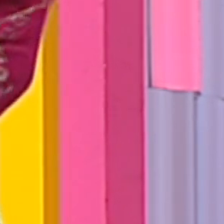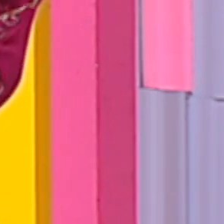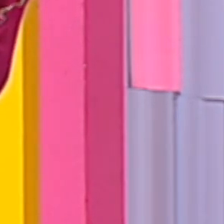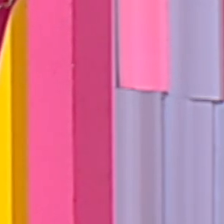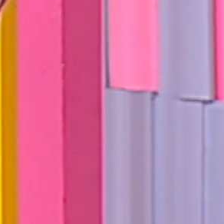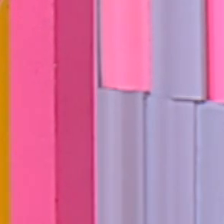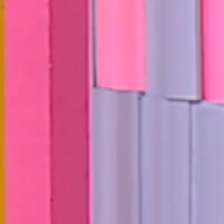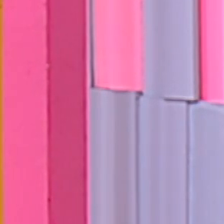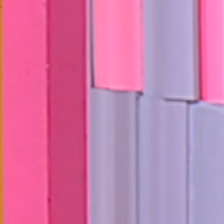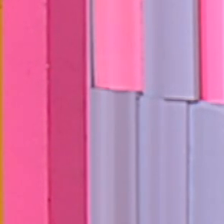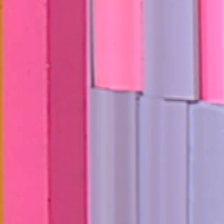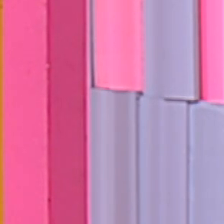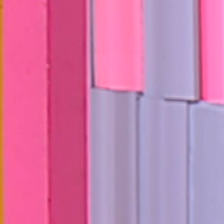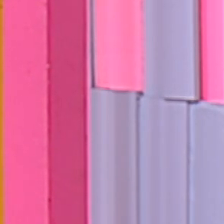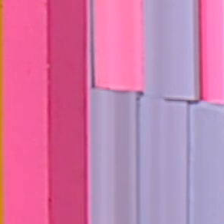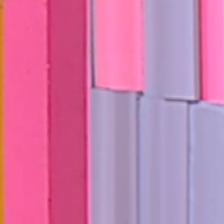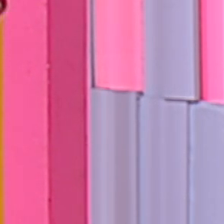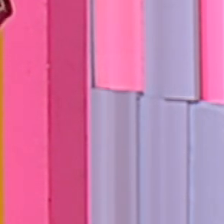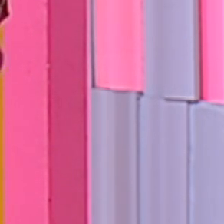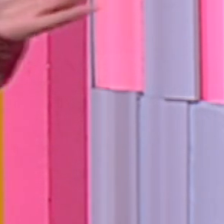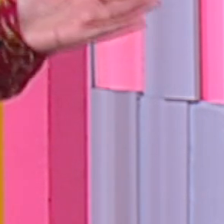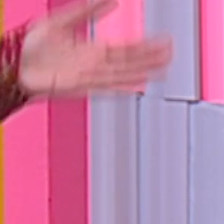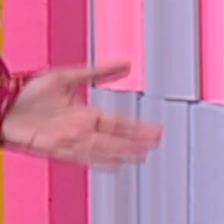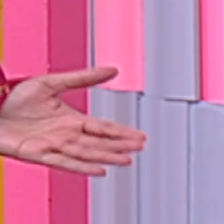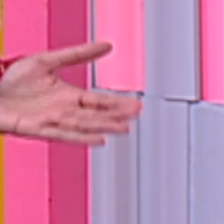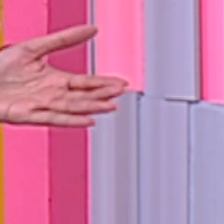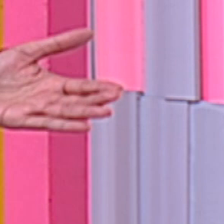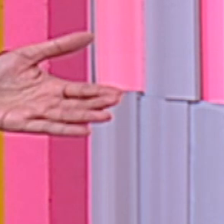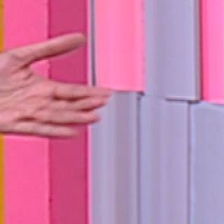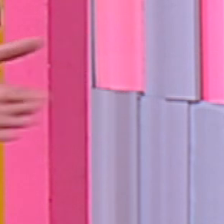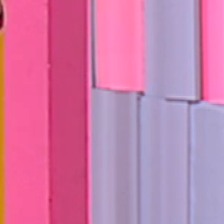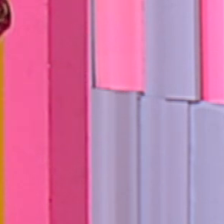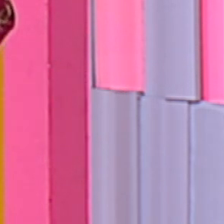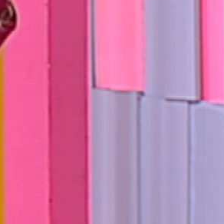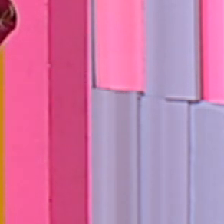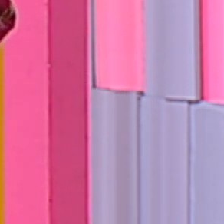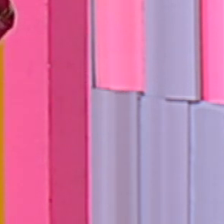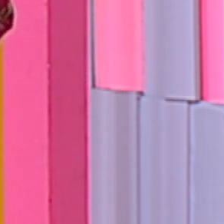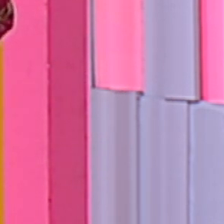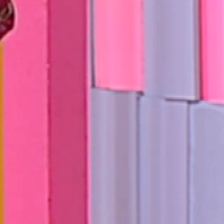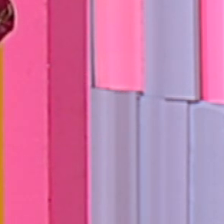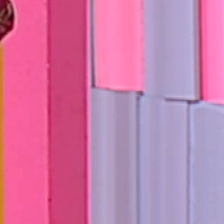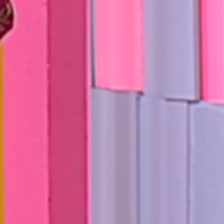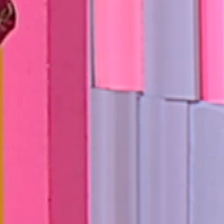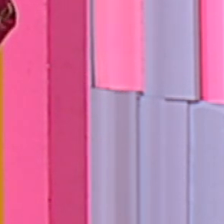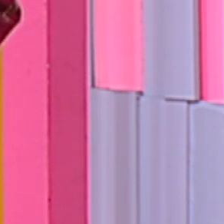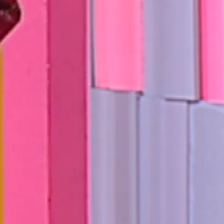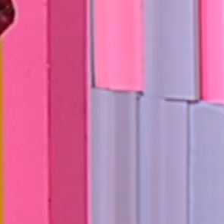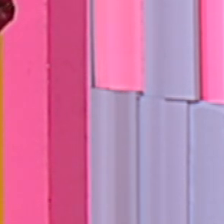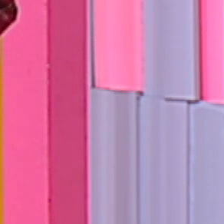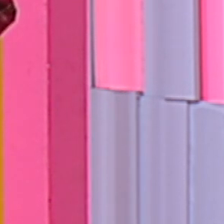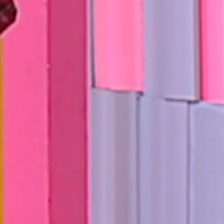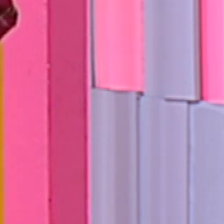deh kembali lagi dalam akhire didikte bcpm bersama dengan cek gu musfira ketika ini kita Tengah belajar mata pelajaran Ekonomi